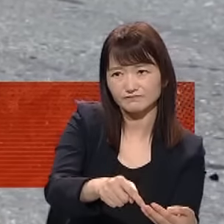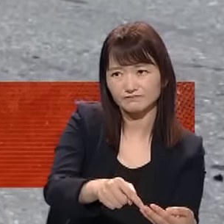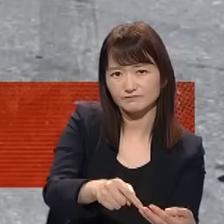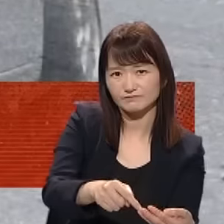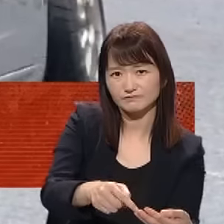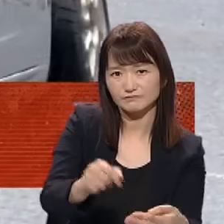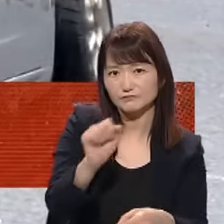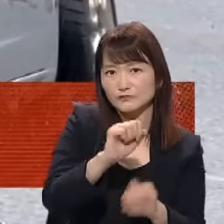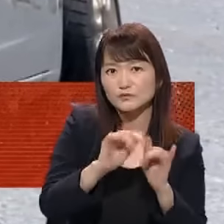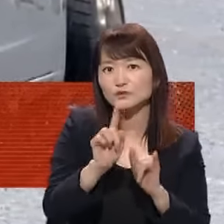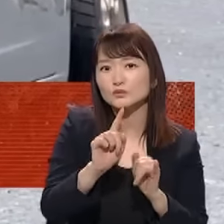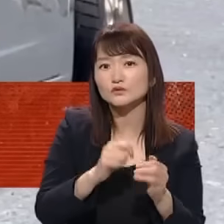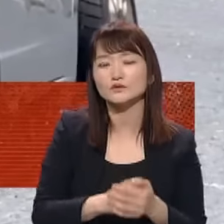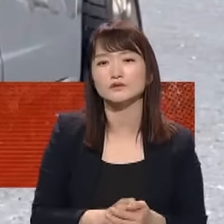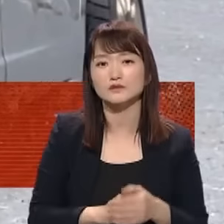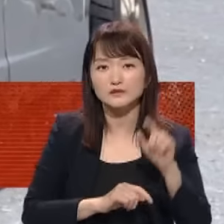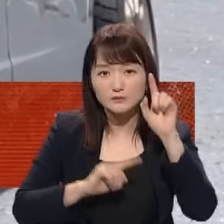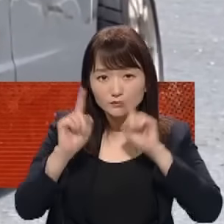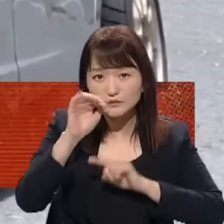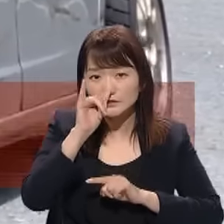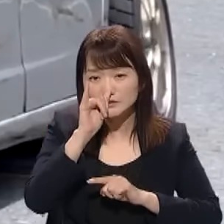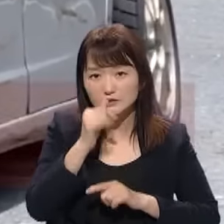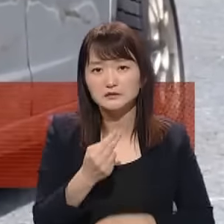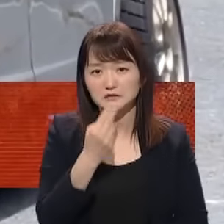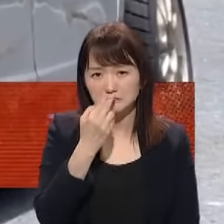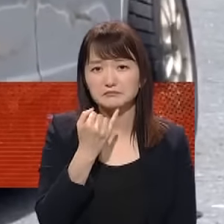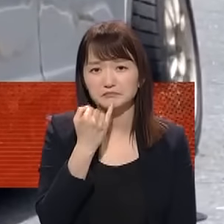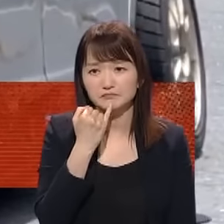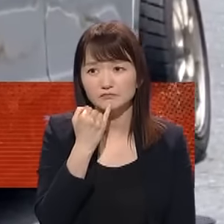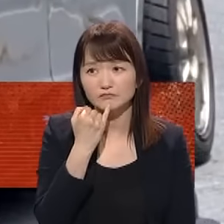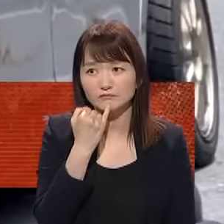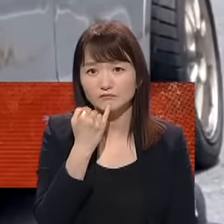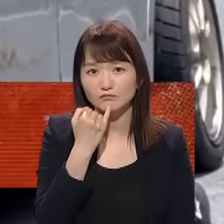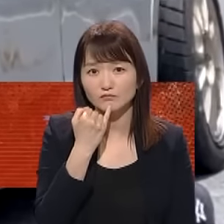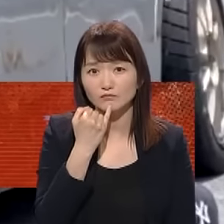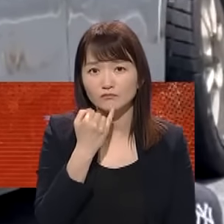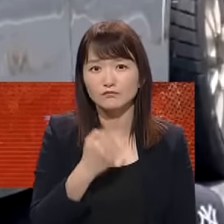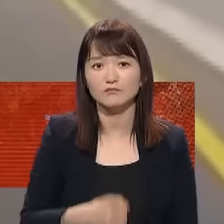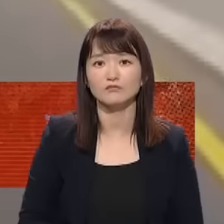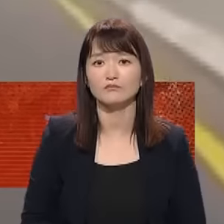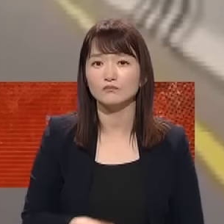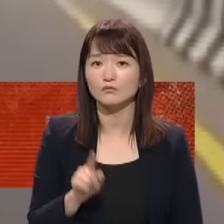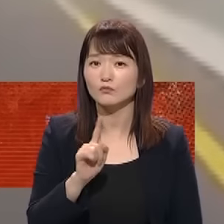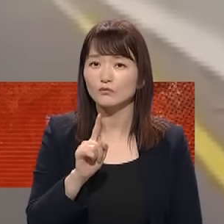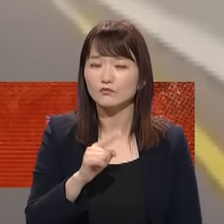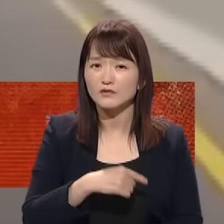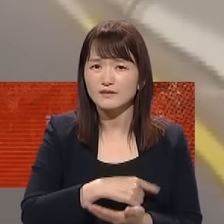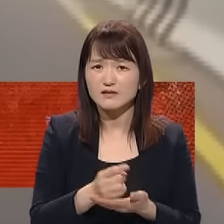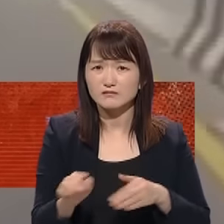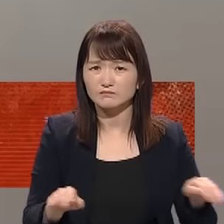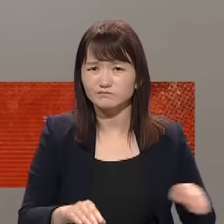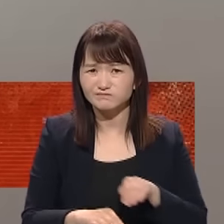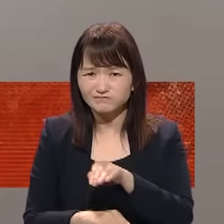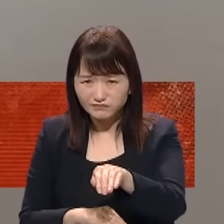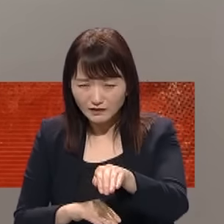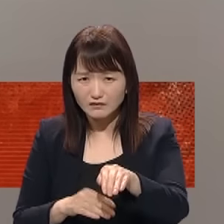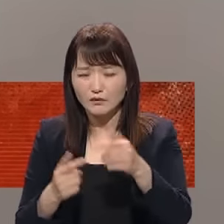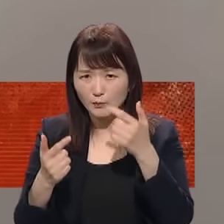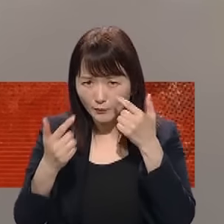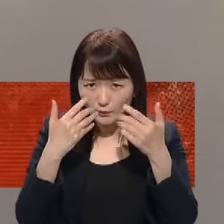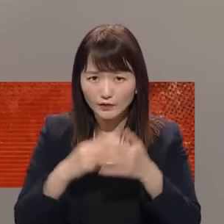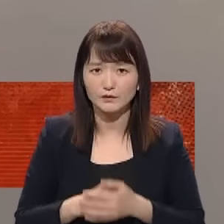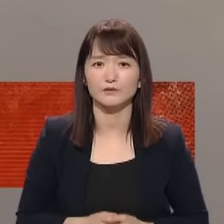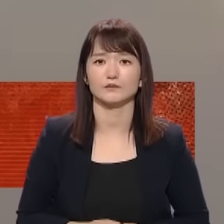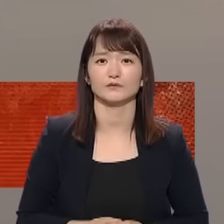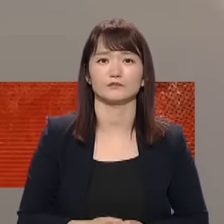나갔습니다. 운전자는요? 네, 다행히 부상을 입었을 뿐 생명에는 지장이 없었다고 합니다. 어떻든지 과속을 한 건 명백한데요.